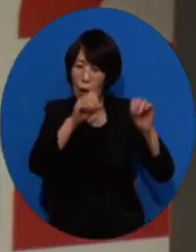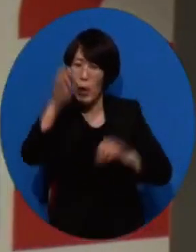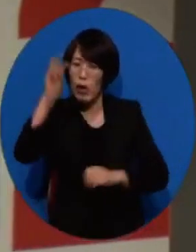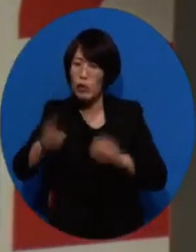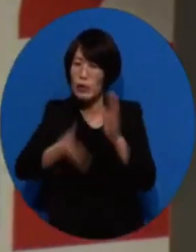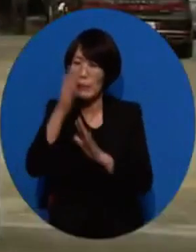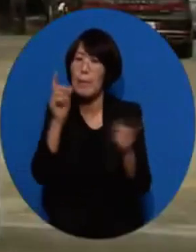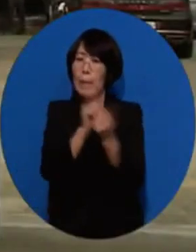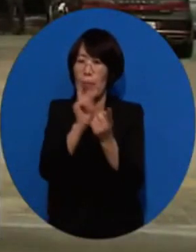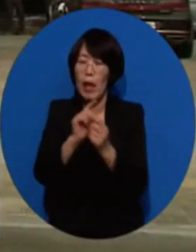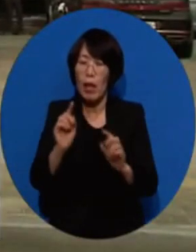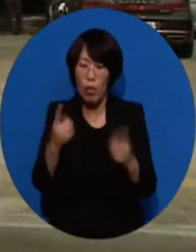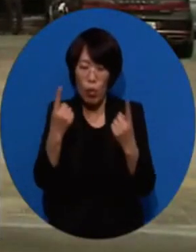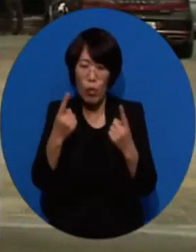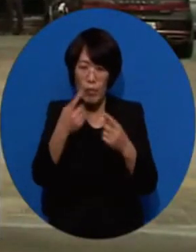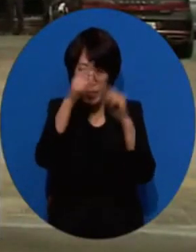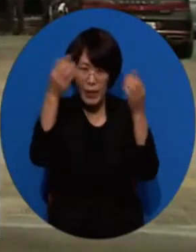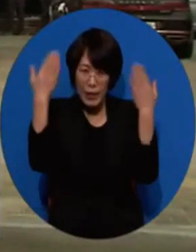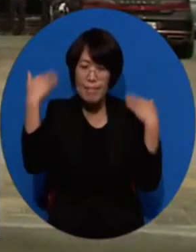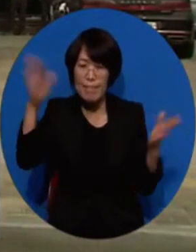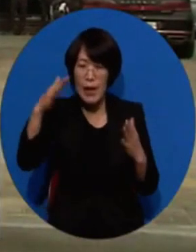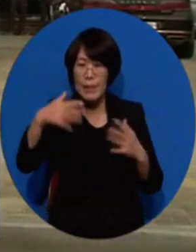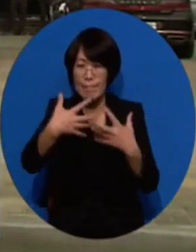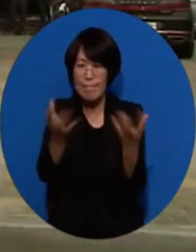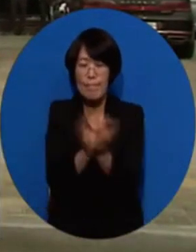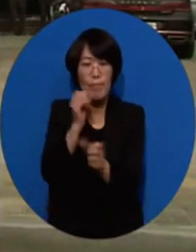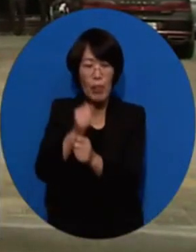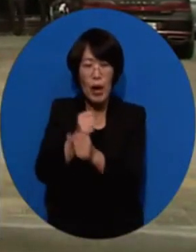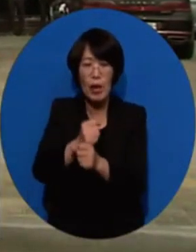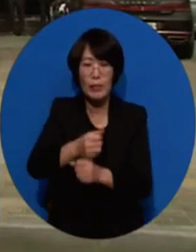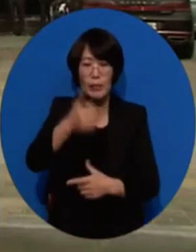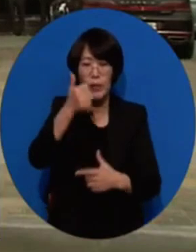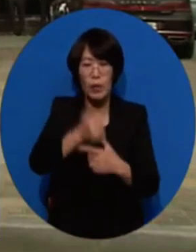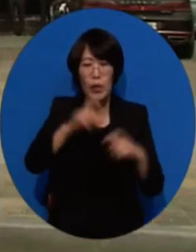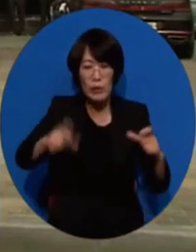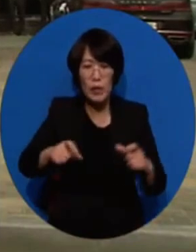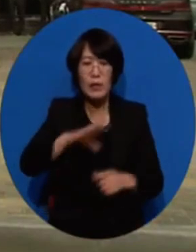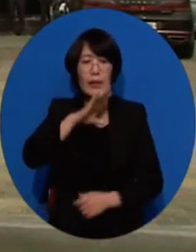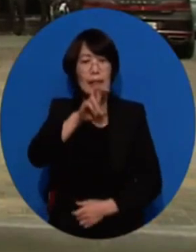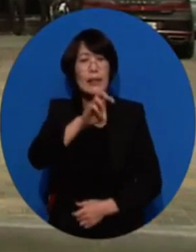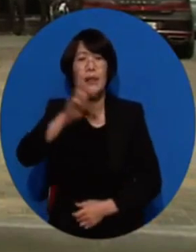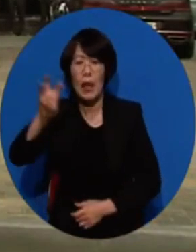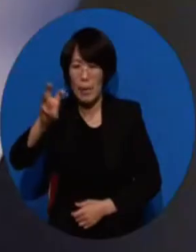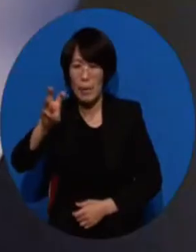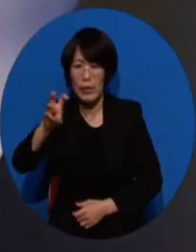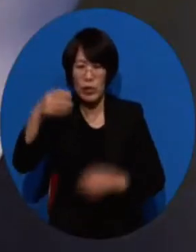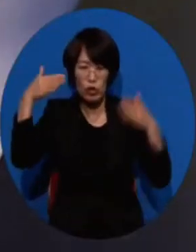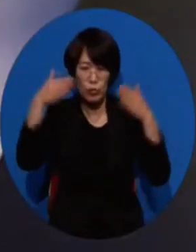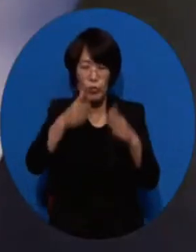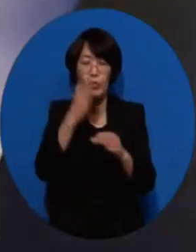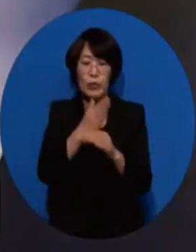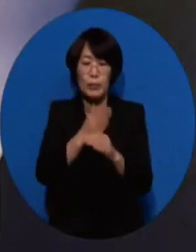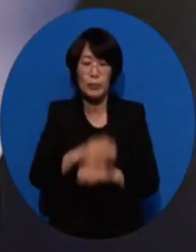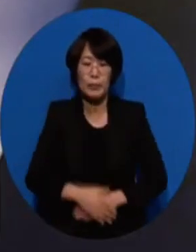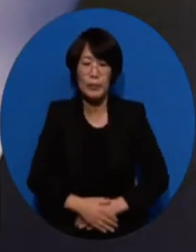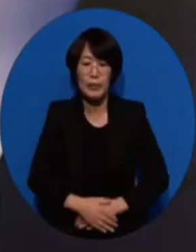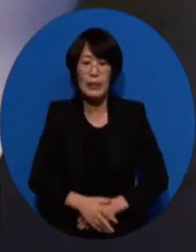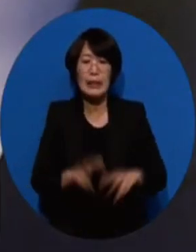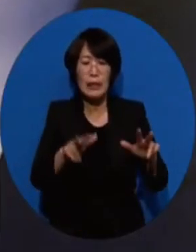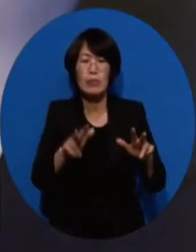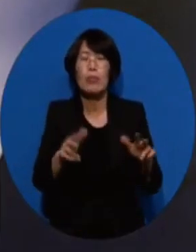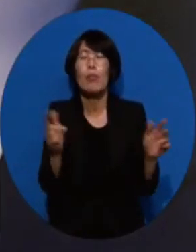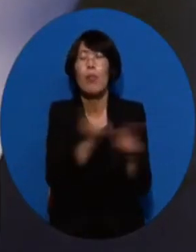시민들을 만남과 동시에 대학생 유세단을 통해 호남 2030층을 공략하고 있습니다. 이제라도